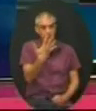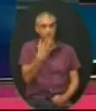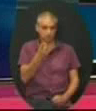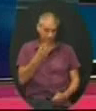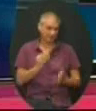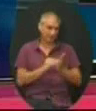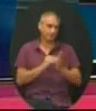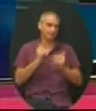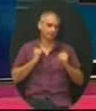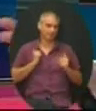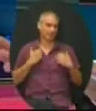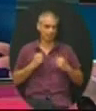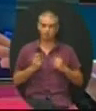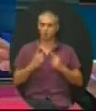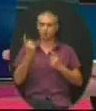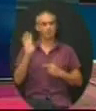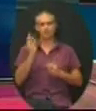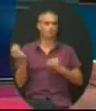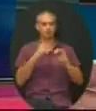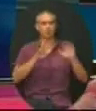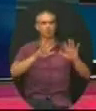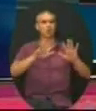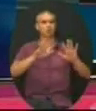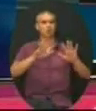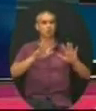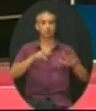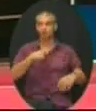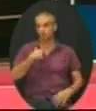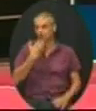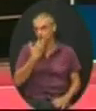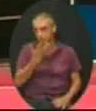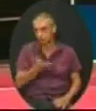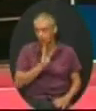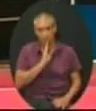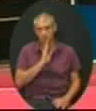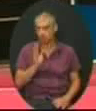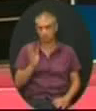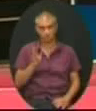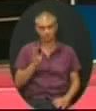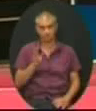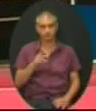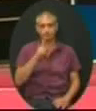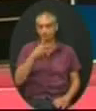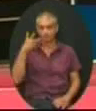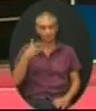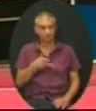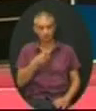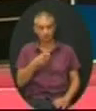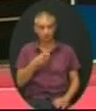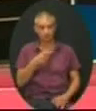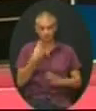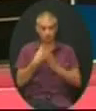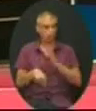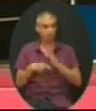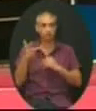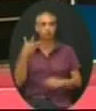אלה הצרכים של מערכת הביטחון, ופתאום נתניהו בא עם 9 צוללות. אז אני אסביר לך גם את זה, אין לי בעיה. הצוללות